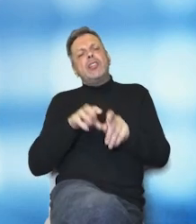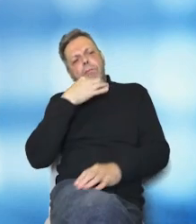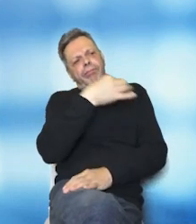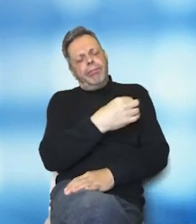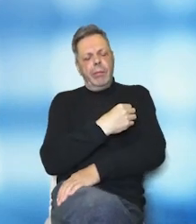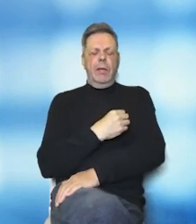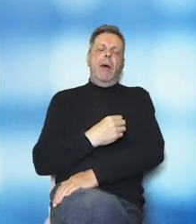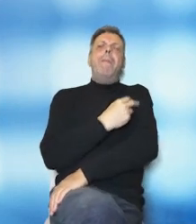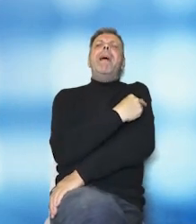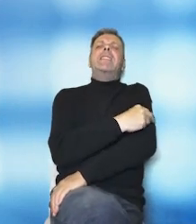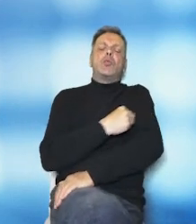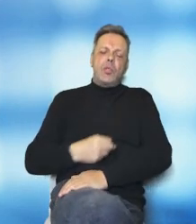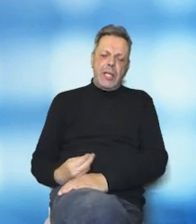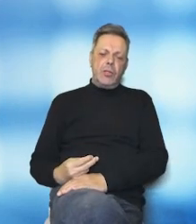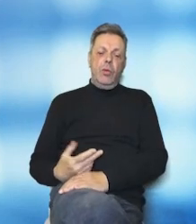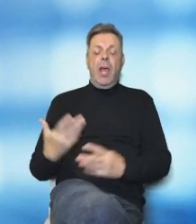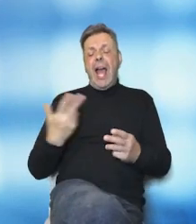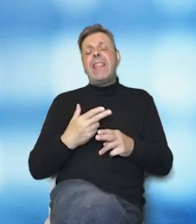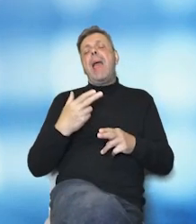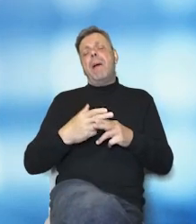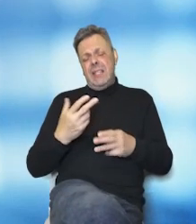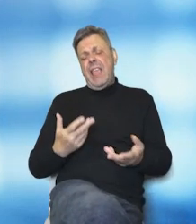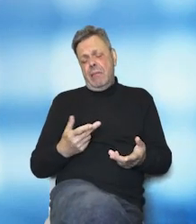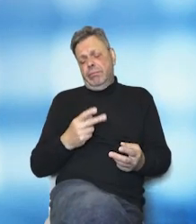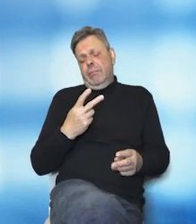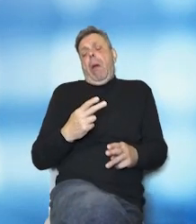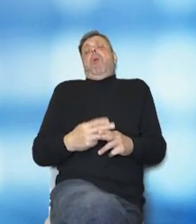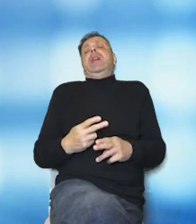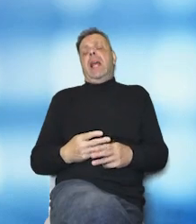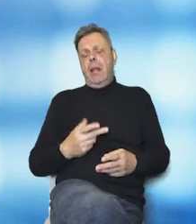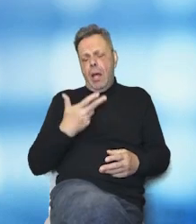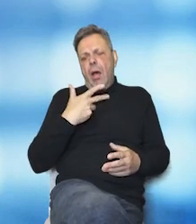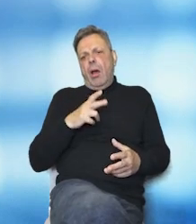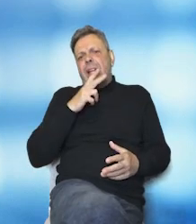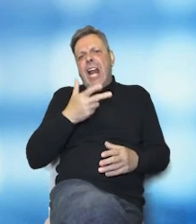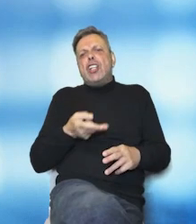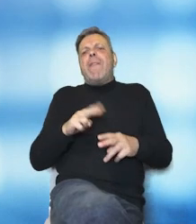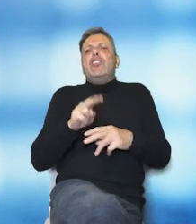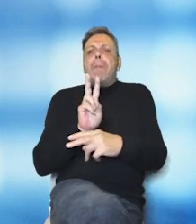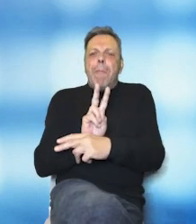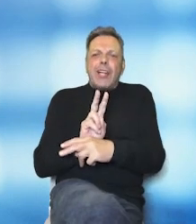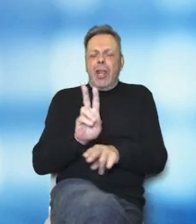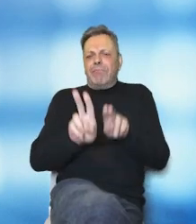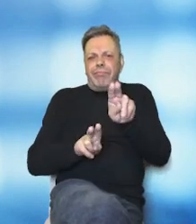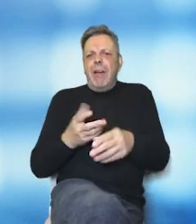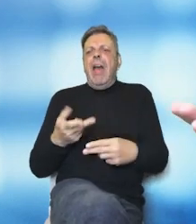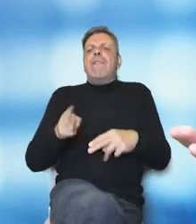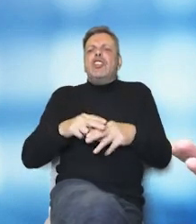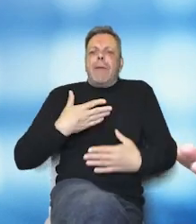je zapravo kad je pacijent bolestan, traži više pažnje, više simpatije.